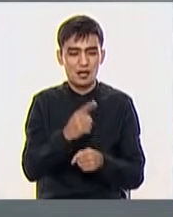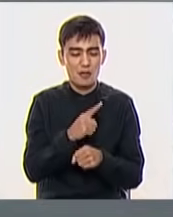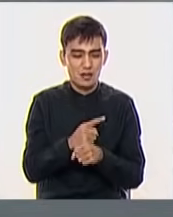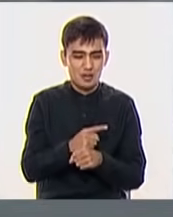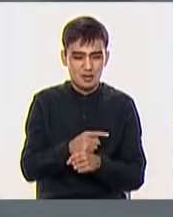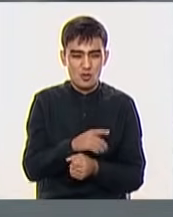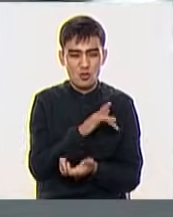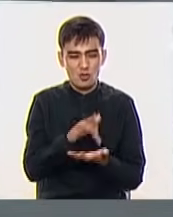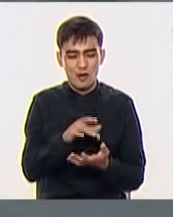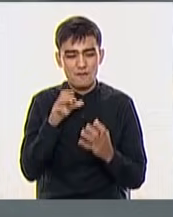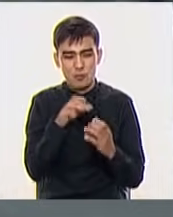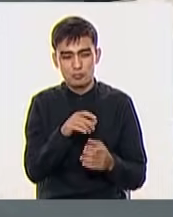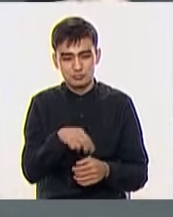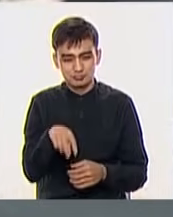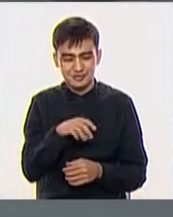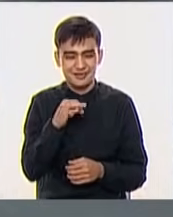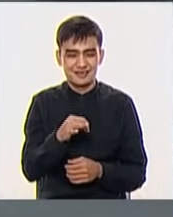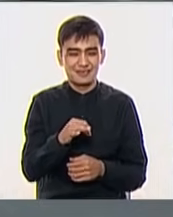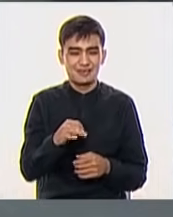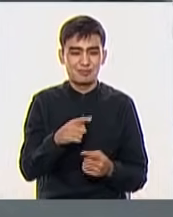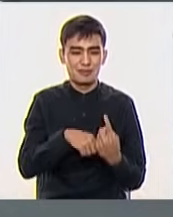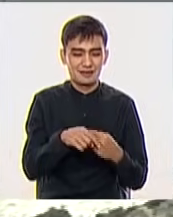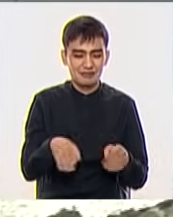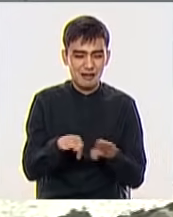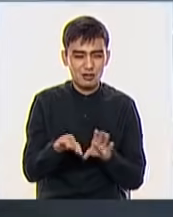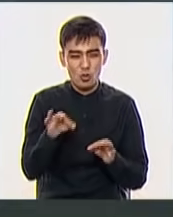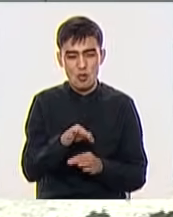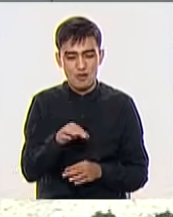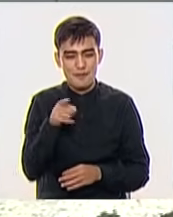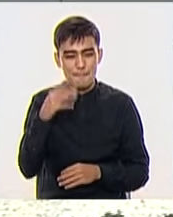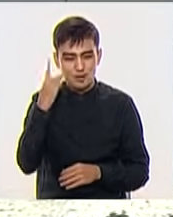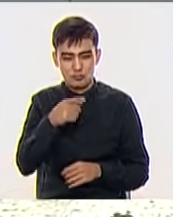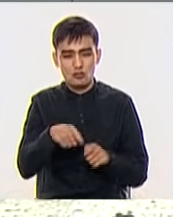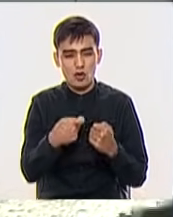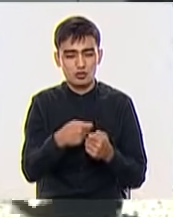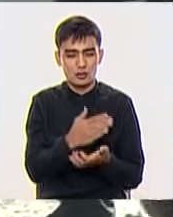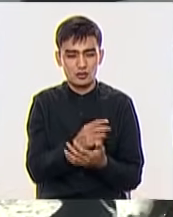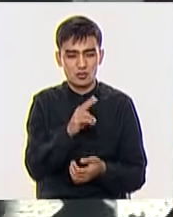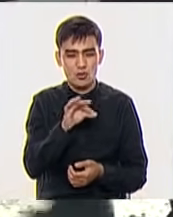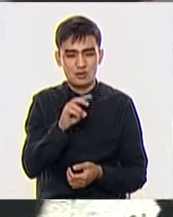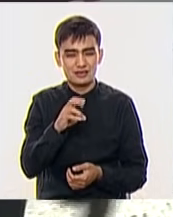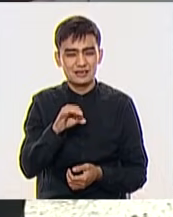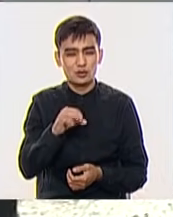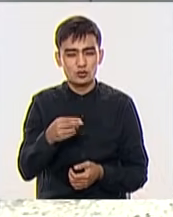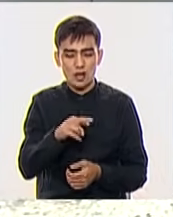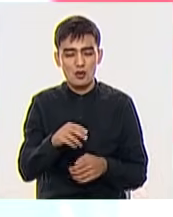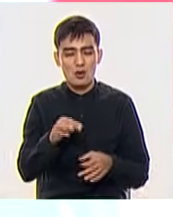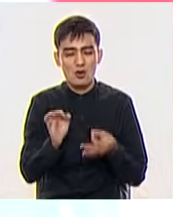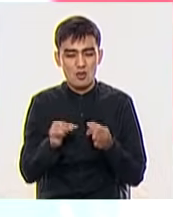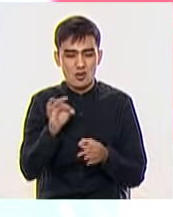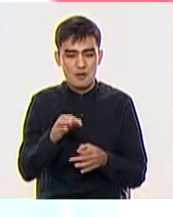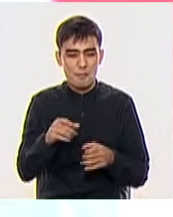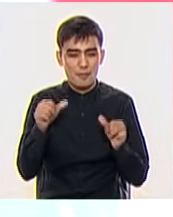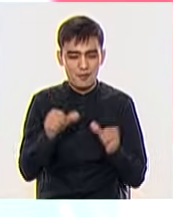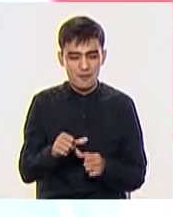передвижение междугородних автобусов, закрытие объектов бизнеса. Все это, по их мнению, нарушает конституционные нормы. Права и свободу